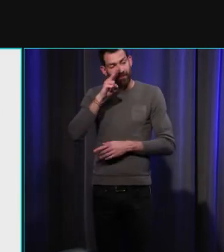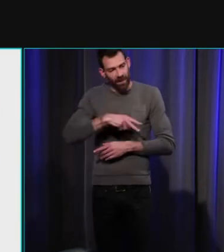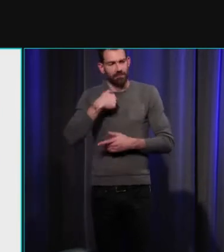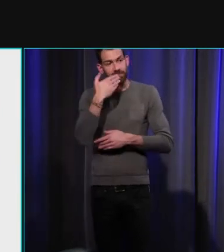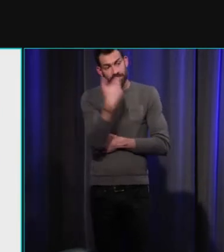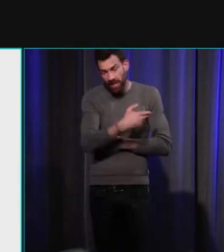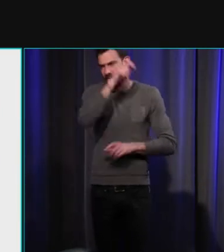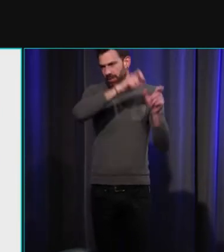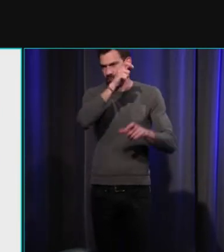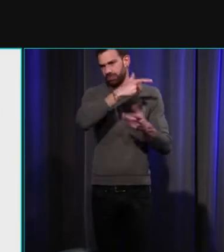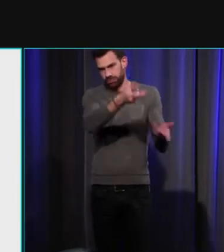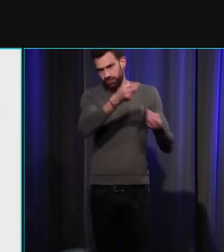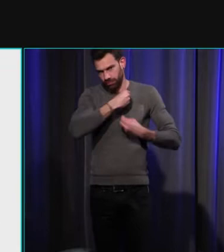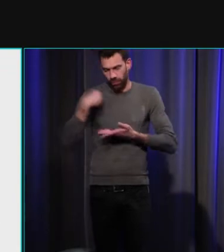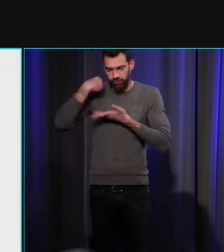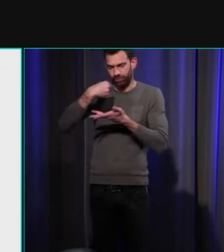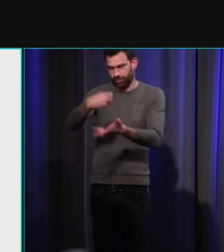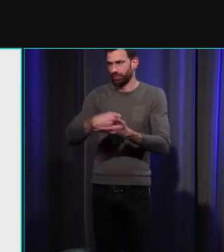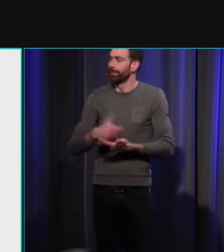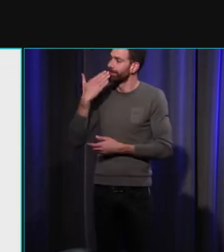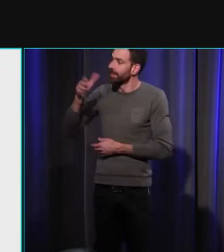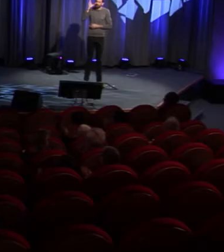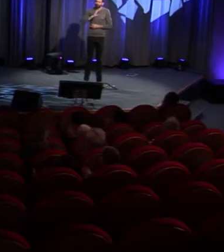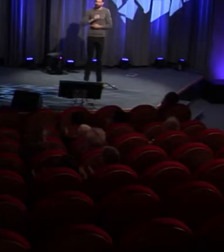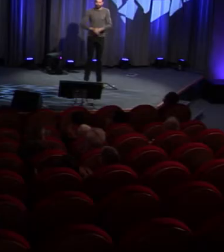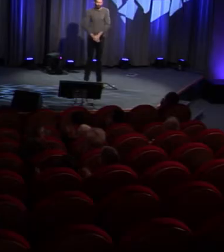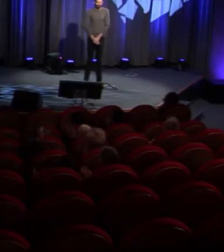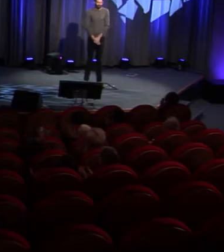tant apporté merci pour votre attention